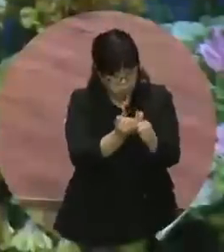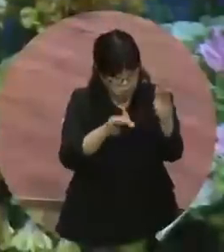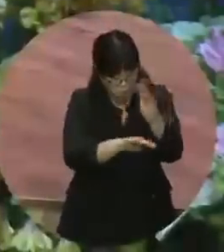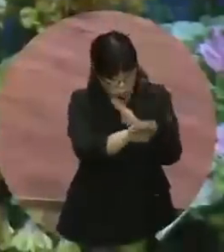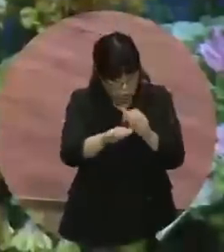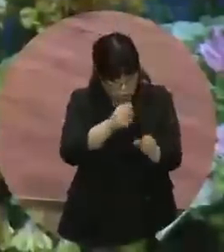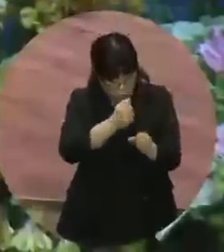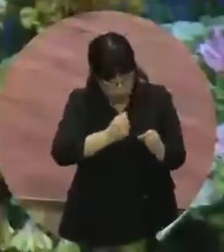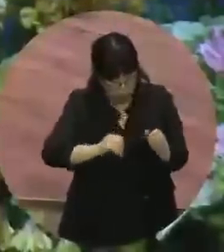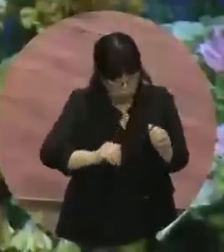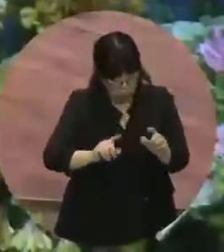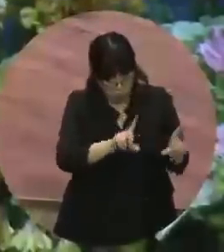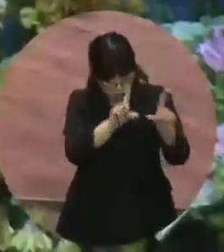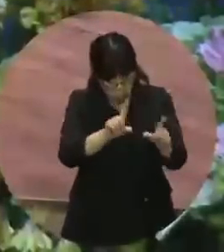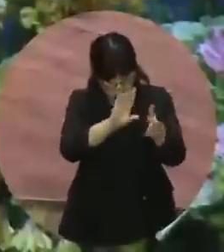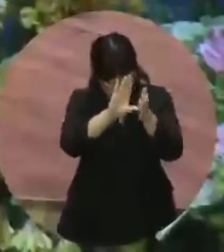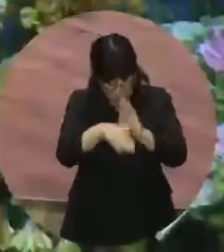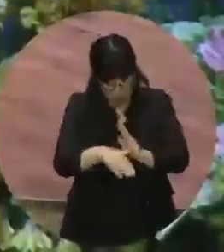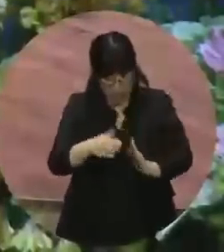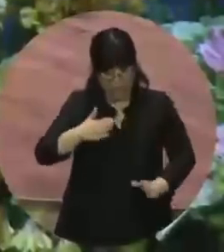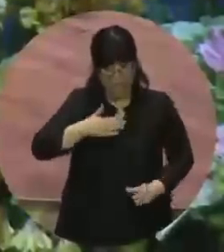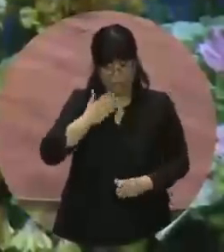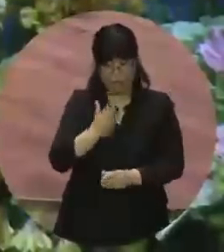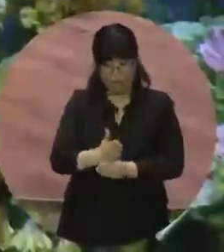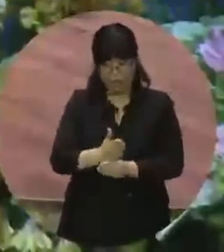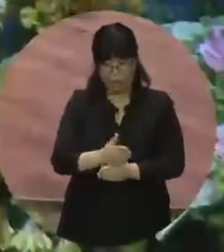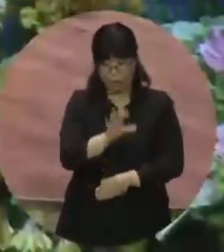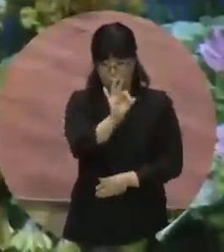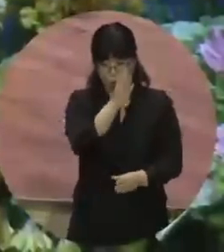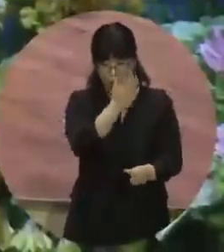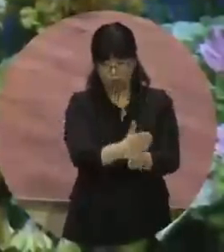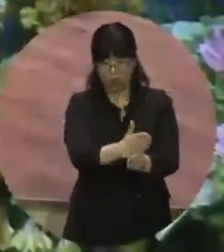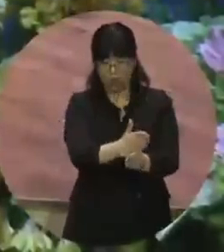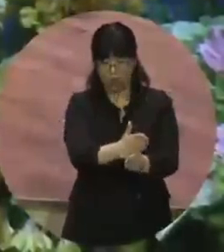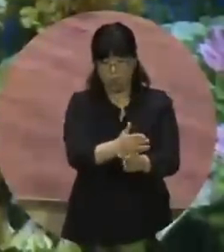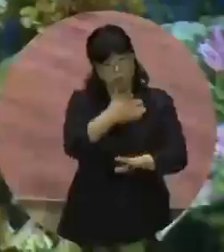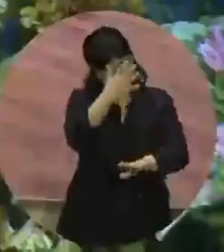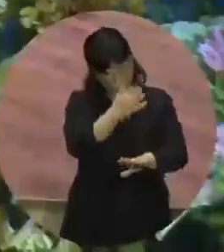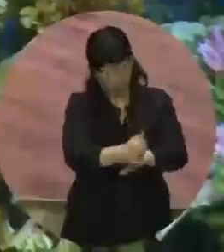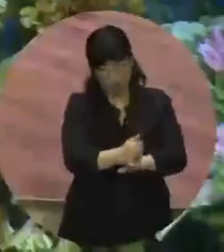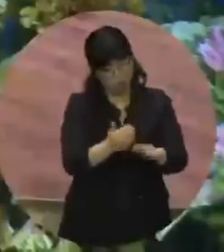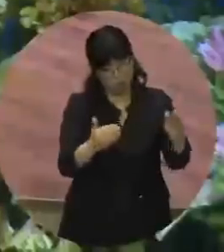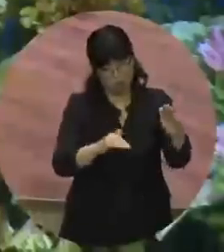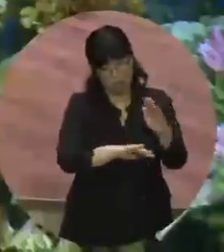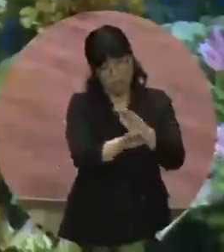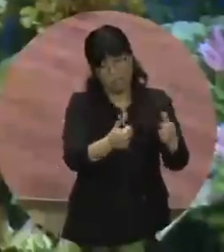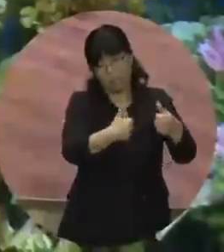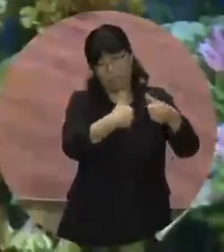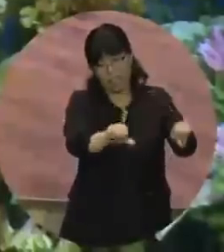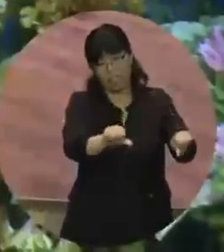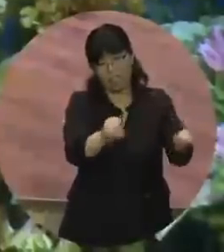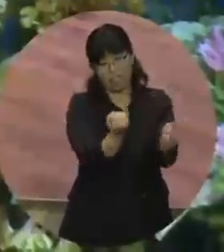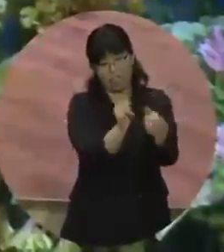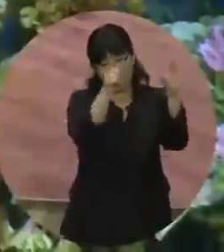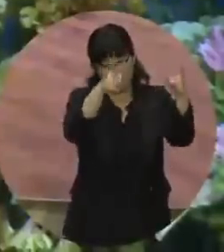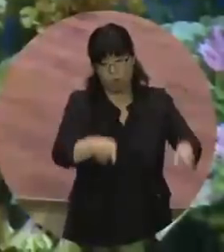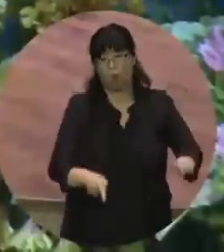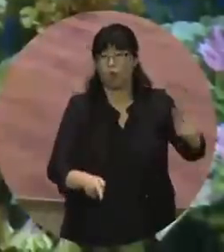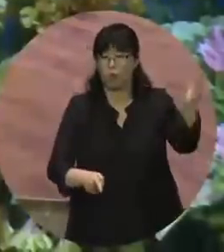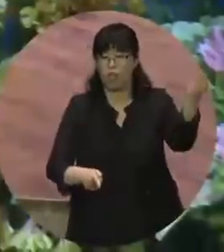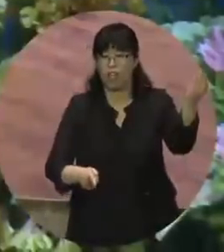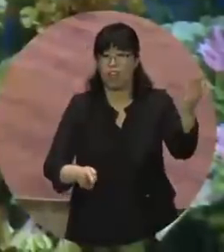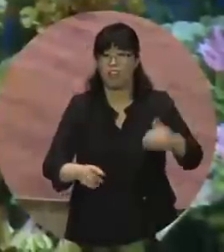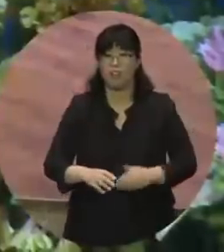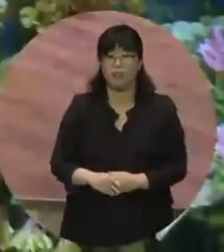내 생각, 내 경험, 나예요. 나 하나님 필요 없어. 하나님 아니야. 나예요. 나 말로는 하나님 맞죠.